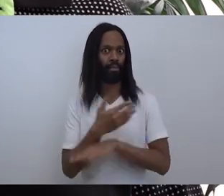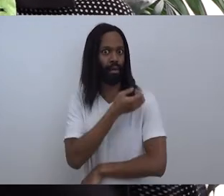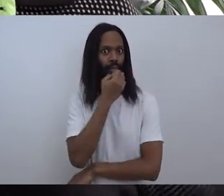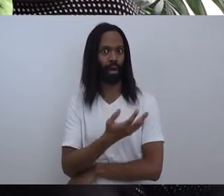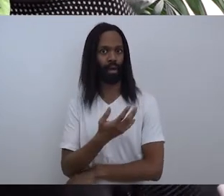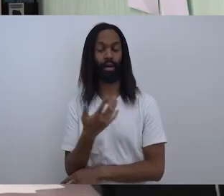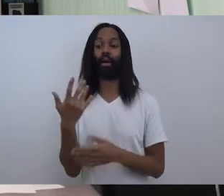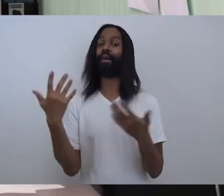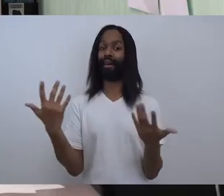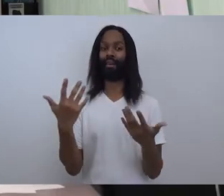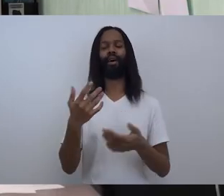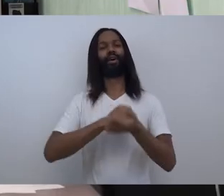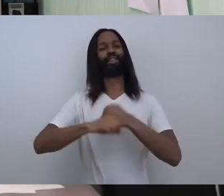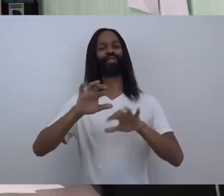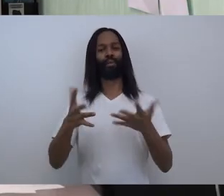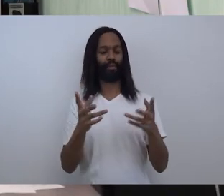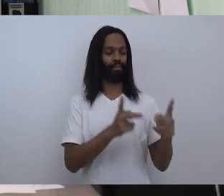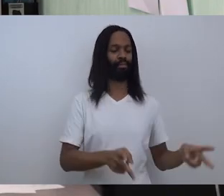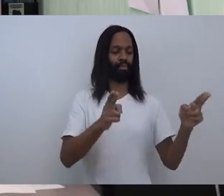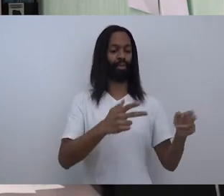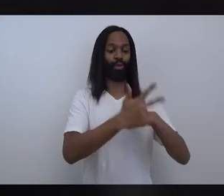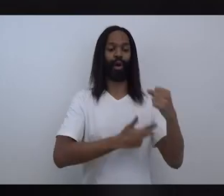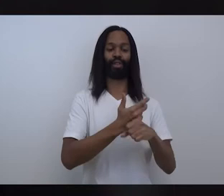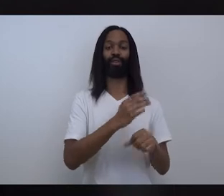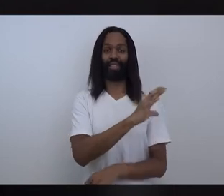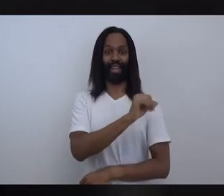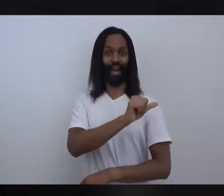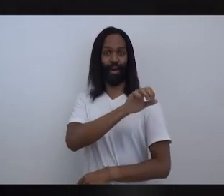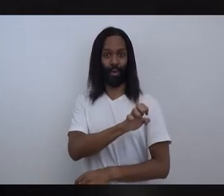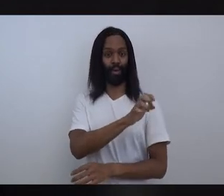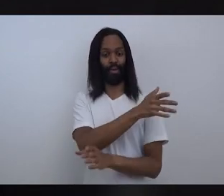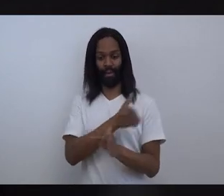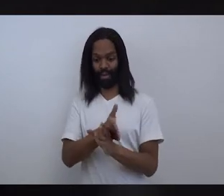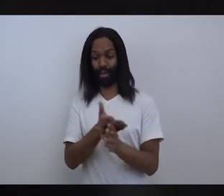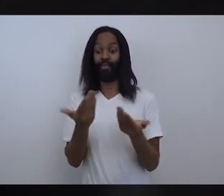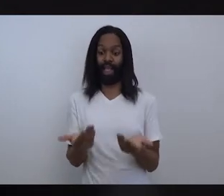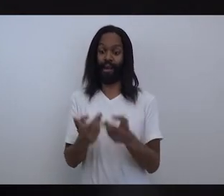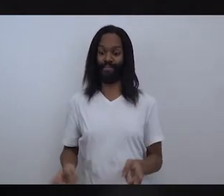est venue chez moi, donc elle a fait 3 ans en CAE et elle vient de signer son CDI.